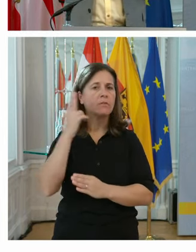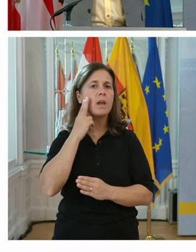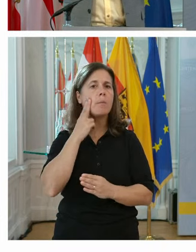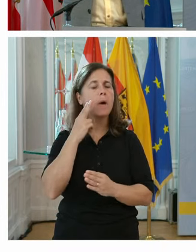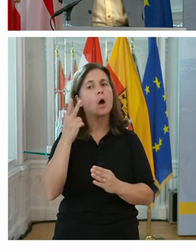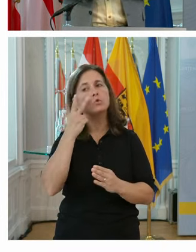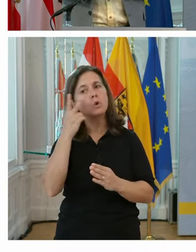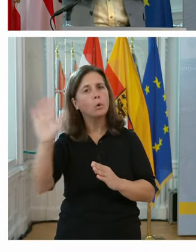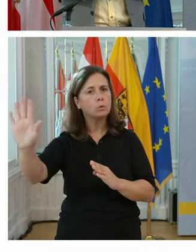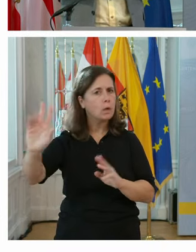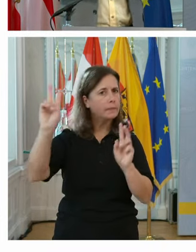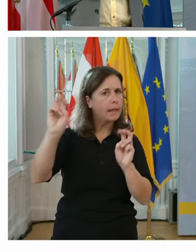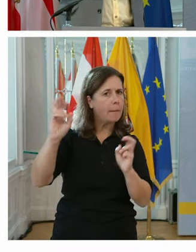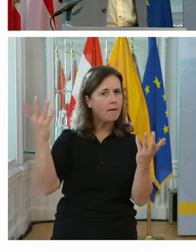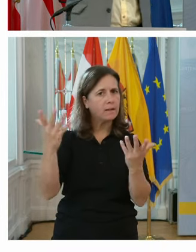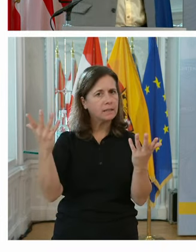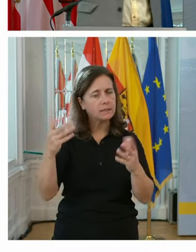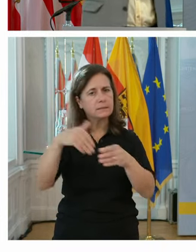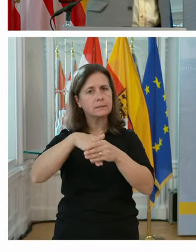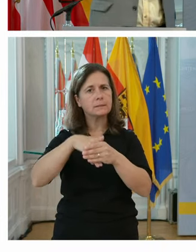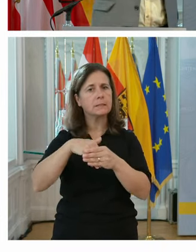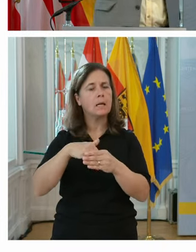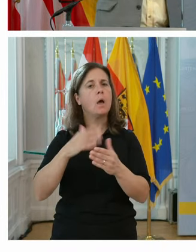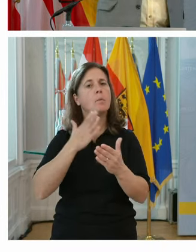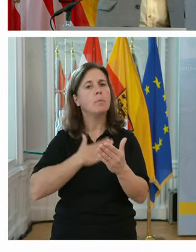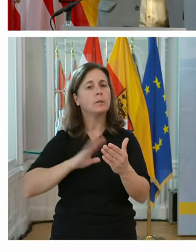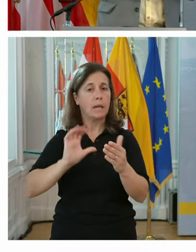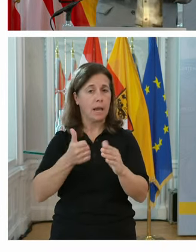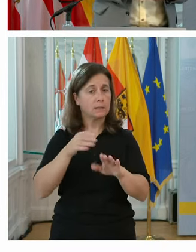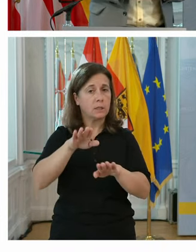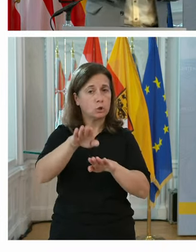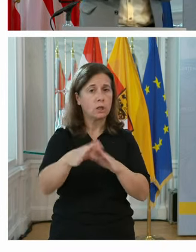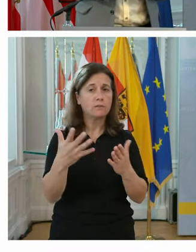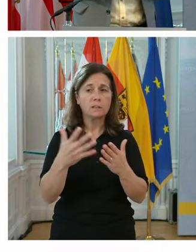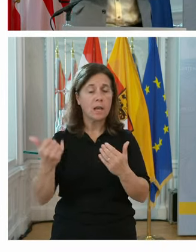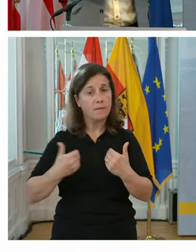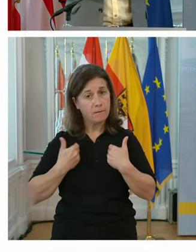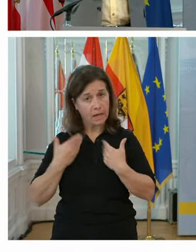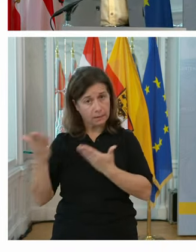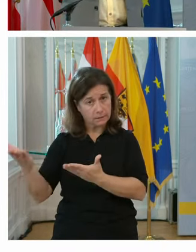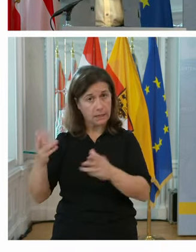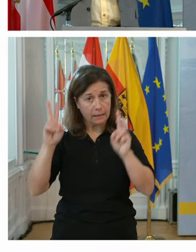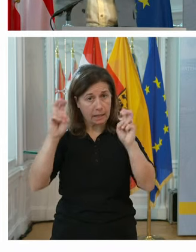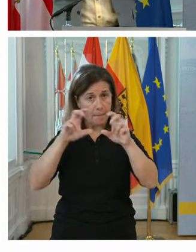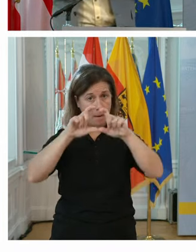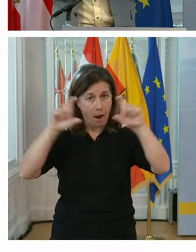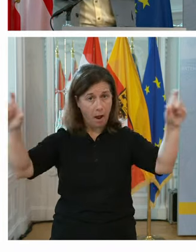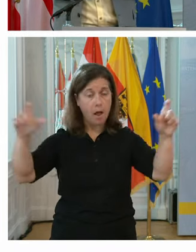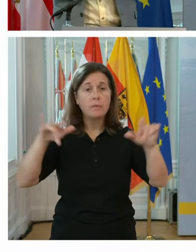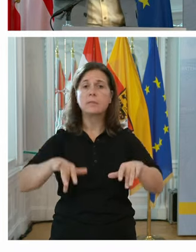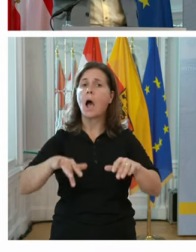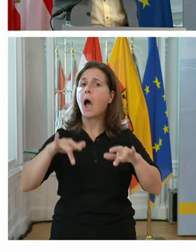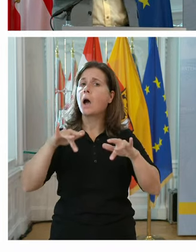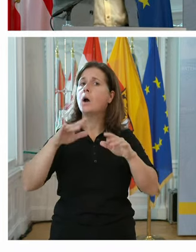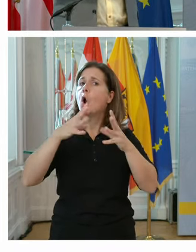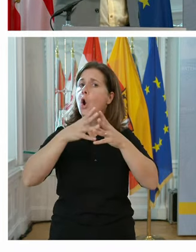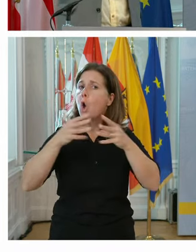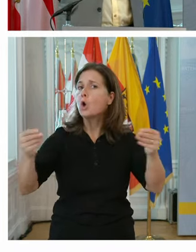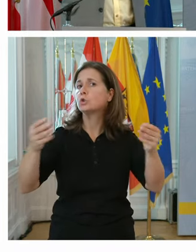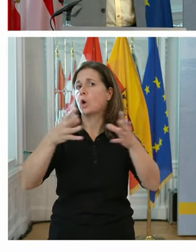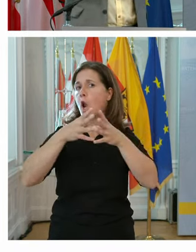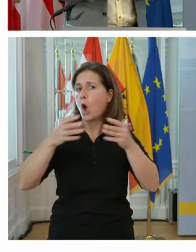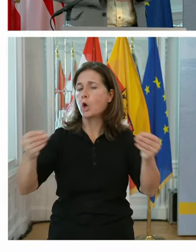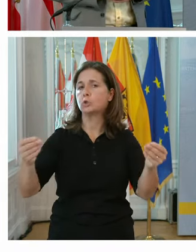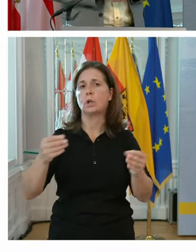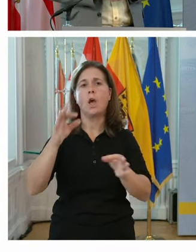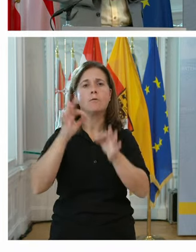uns die Thematik gemeinsam an. Es geht darum, einmal zu erheben im ersten Schritt, wie geht es Ihnen mit der Thematik. Wir haben dann kreative Lösungen und versuchen eben